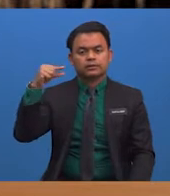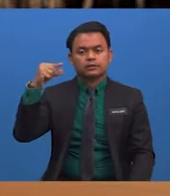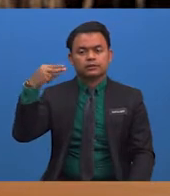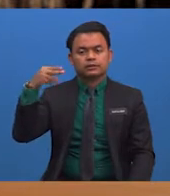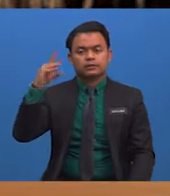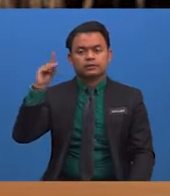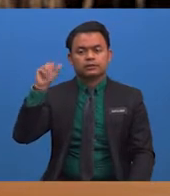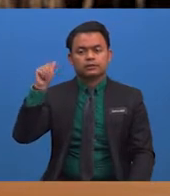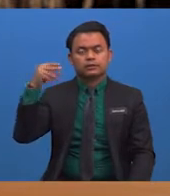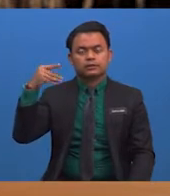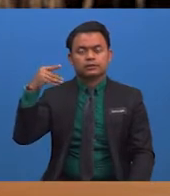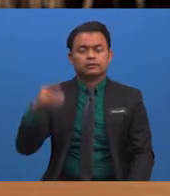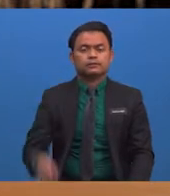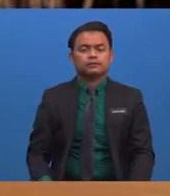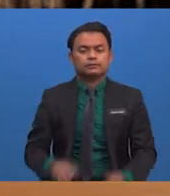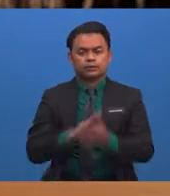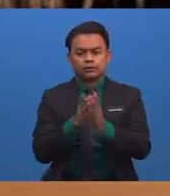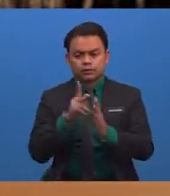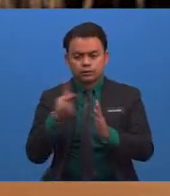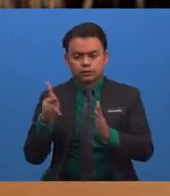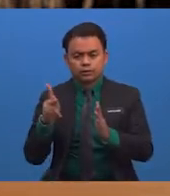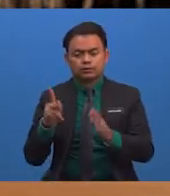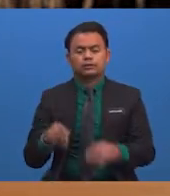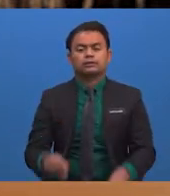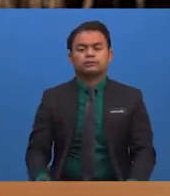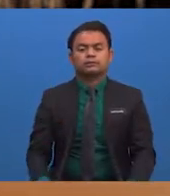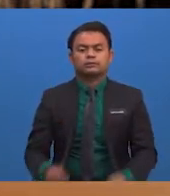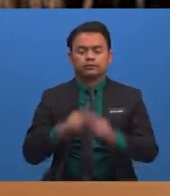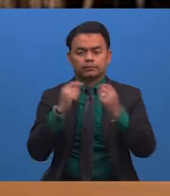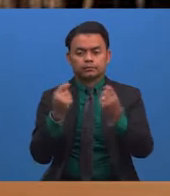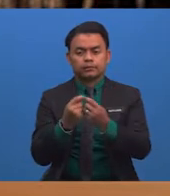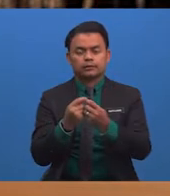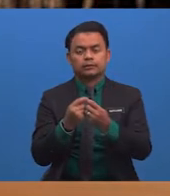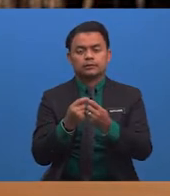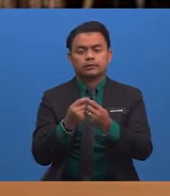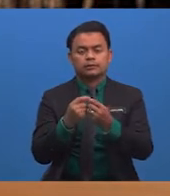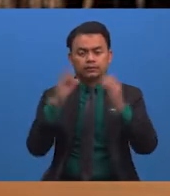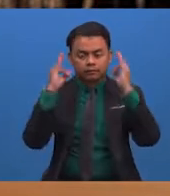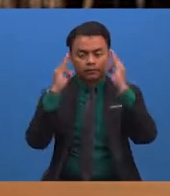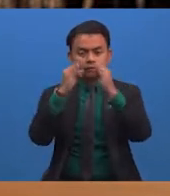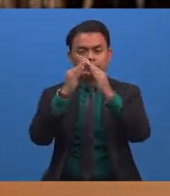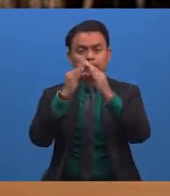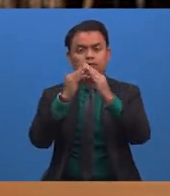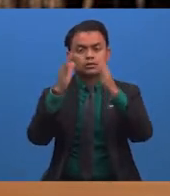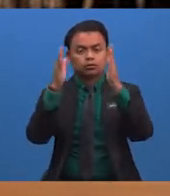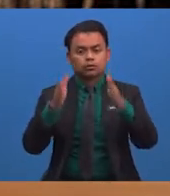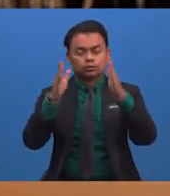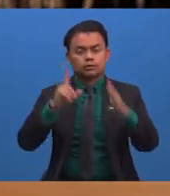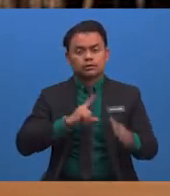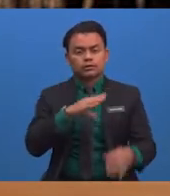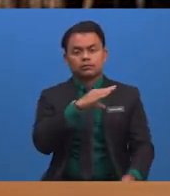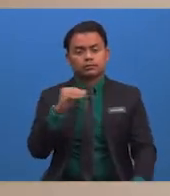ilmu pengetahuan dan menjadi tumpuan golongan sarjana Islam dan bukan Islam dari seluruh